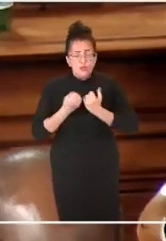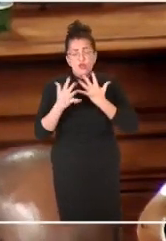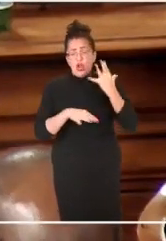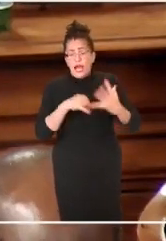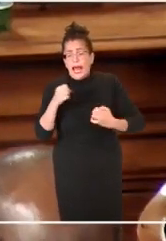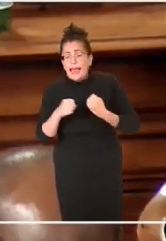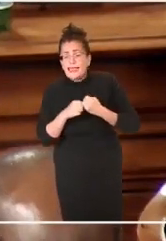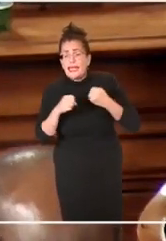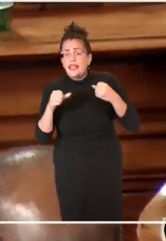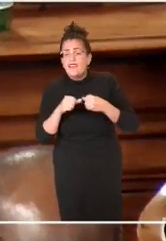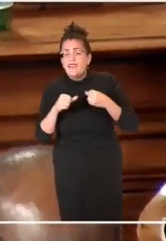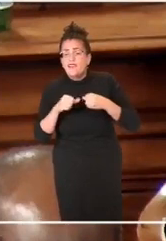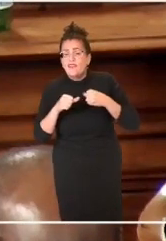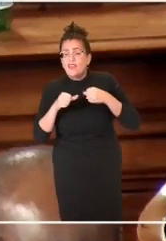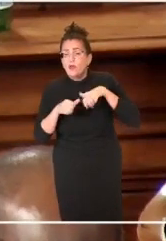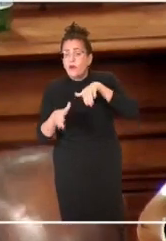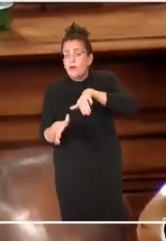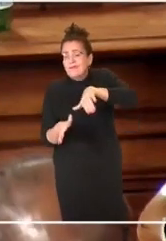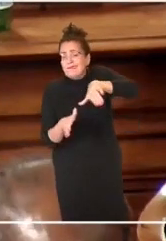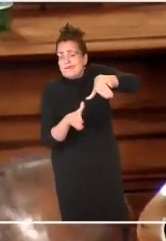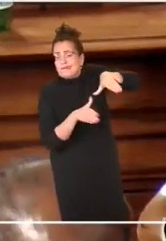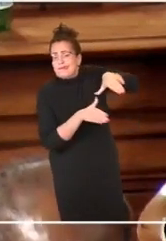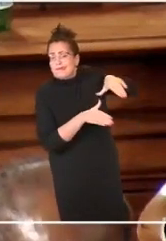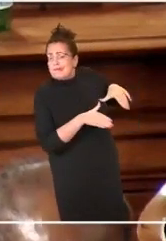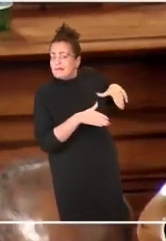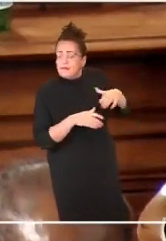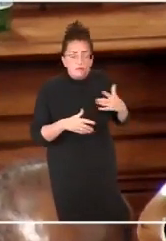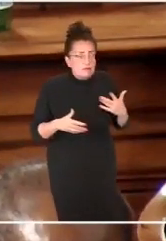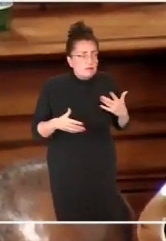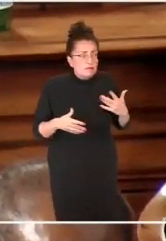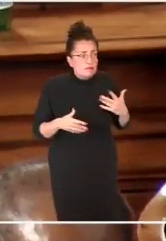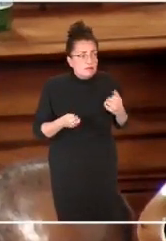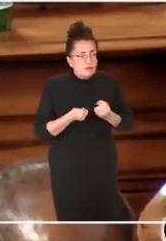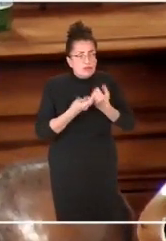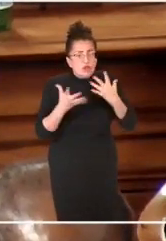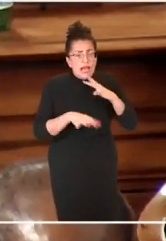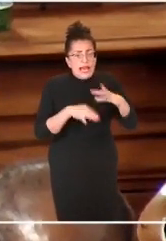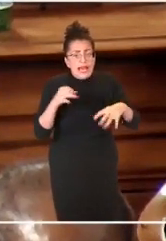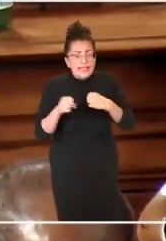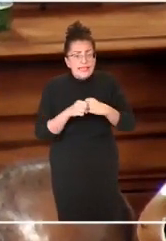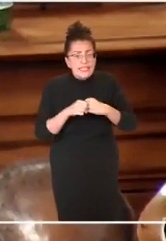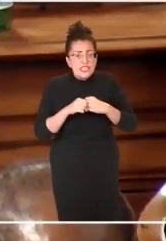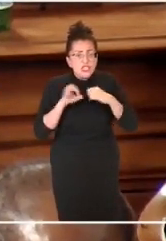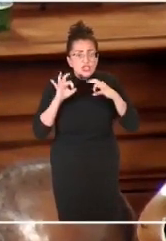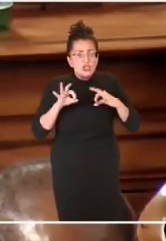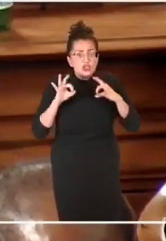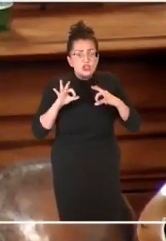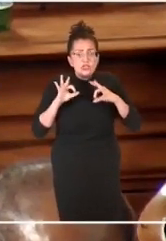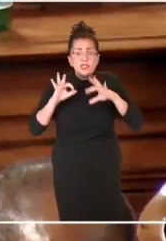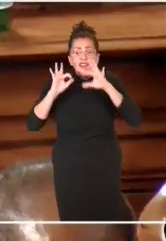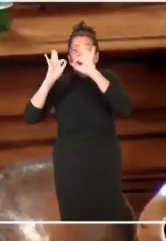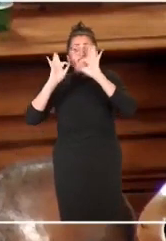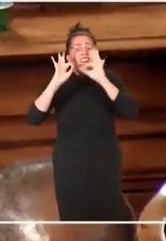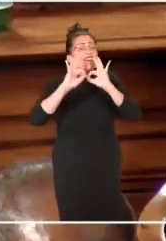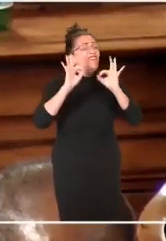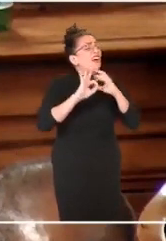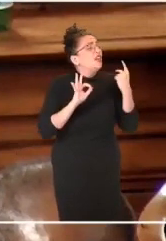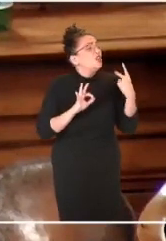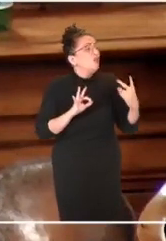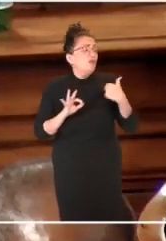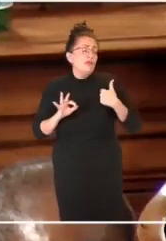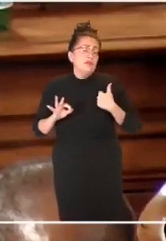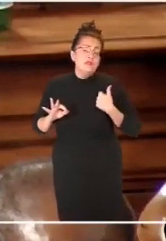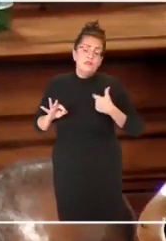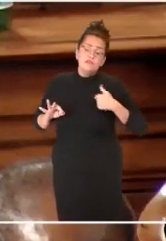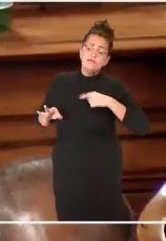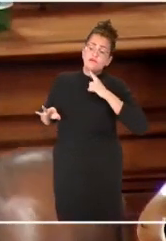avez répété pendant des années qu'on pourrait tapisser l'écran blanc là, de vos propos avec Delphine sur le fait que c'était le fait du prince.